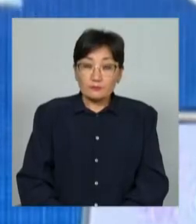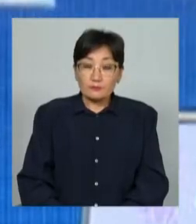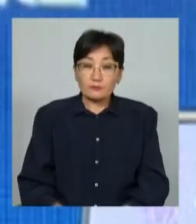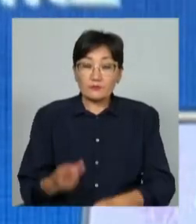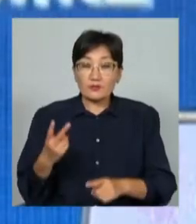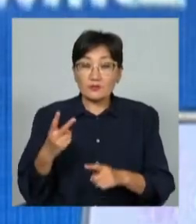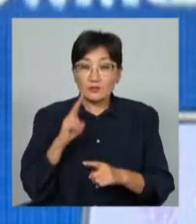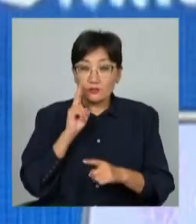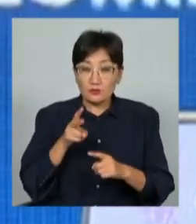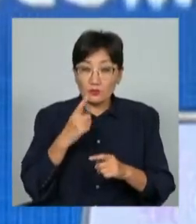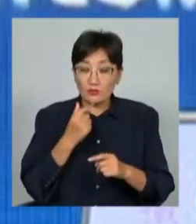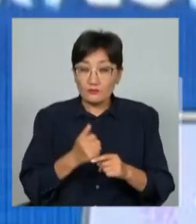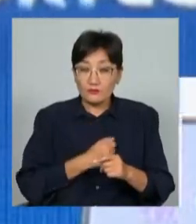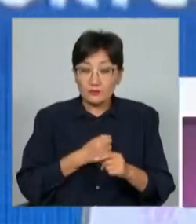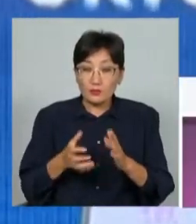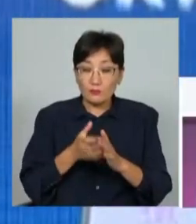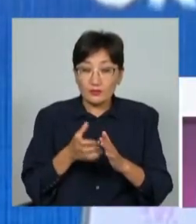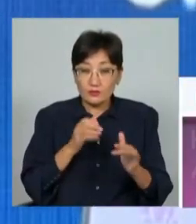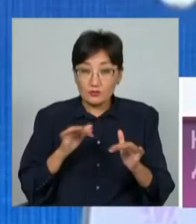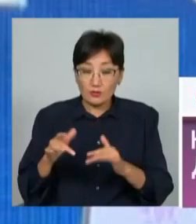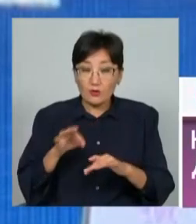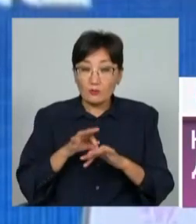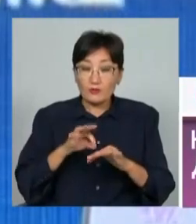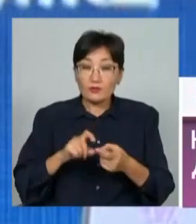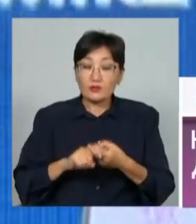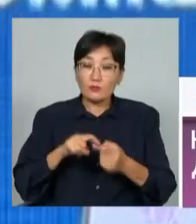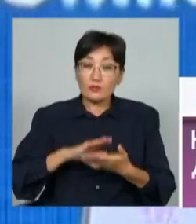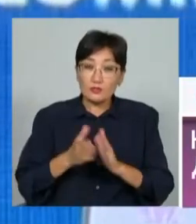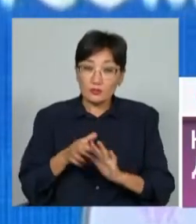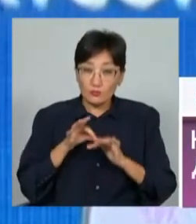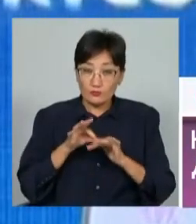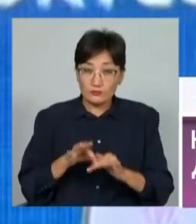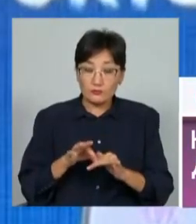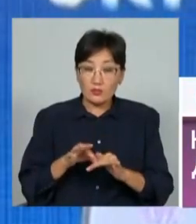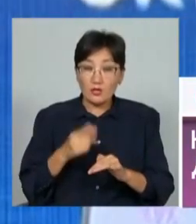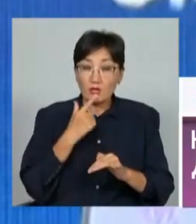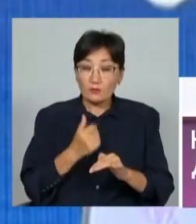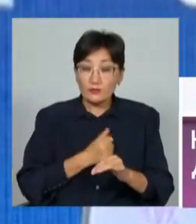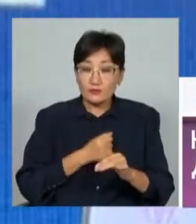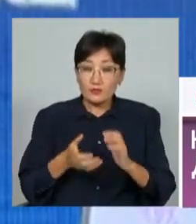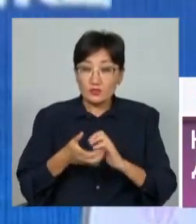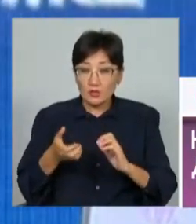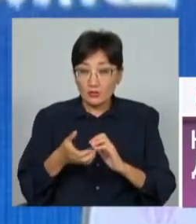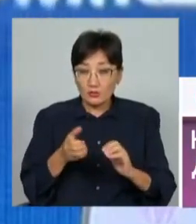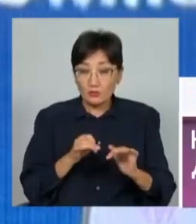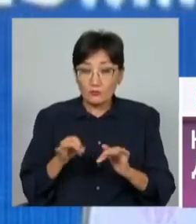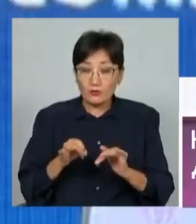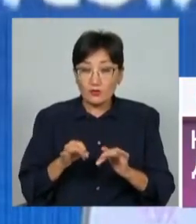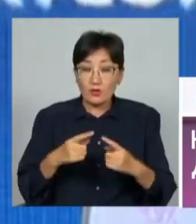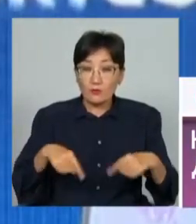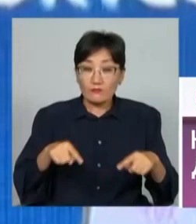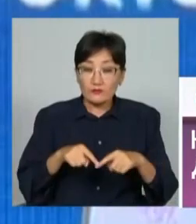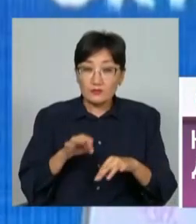Осымен екінші жыл әскерге шақыру кампаниясы пандемия жағдайында өткізіліп жатыр. Әскерге шақыру және жиын